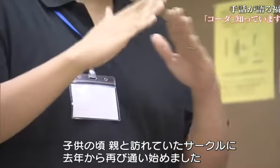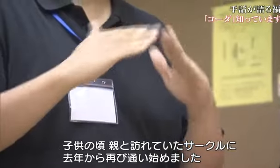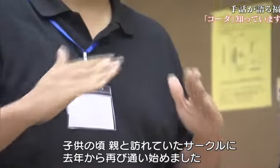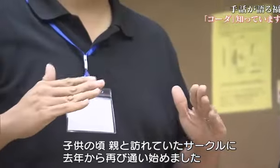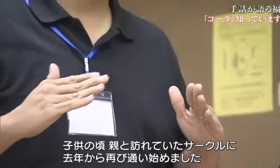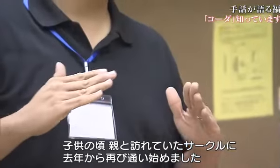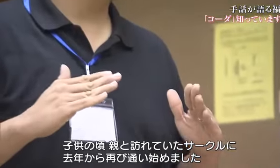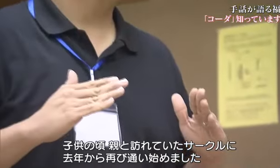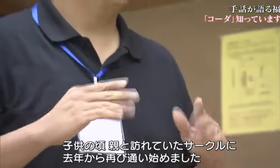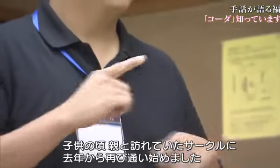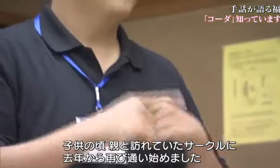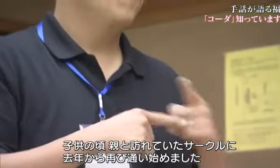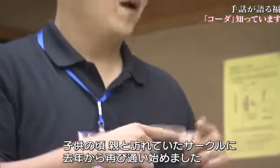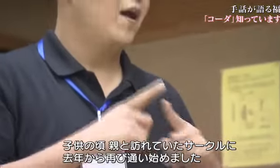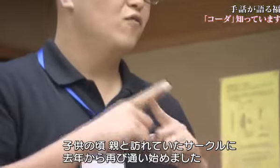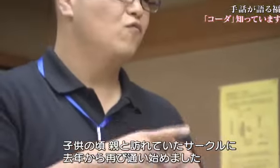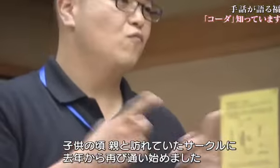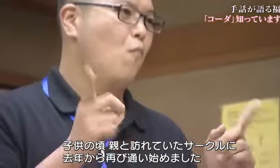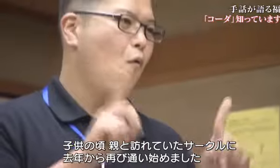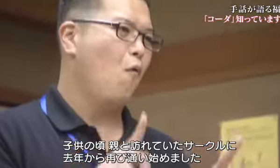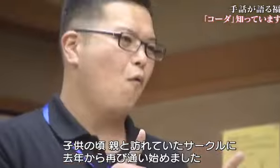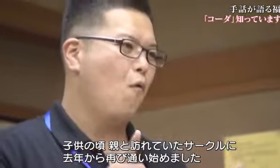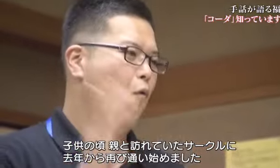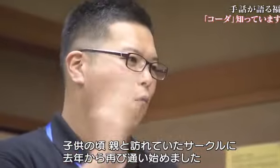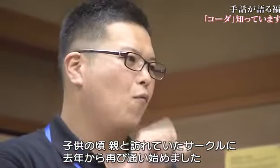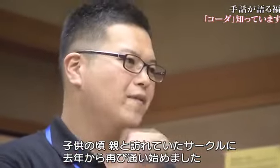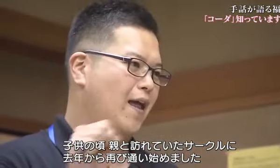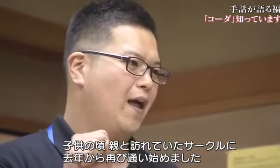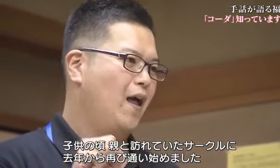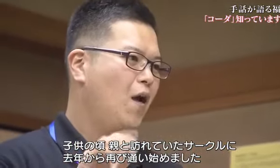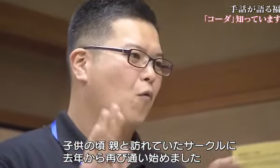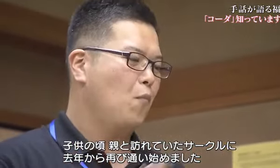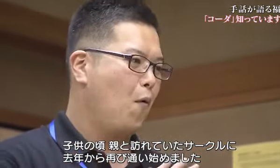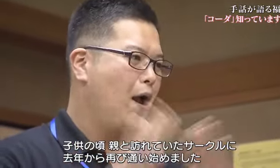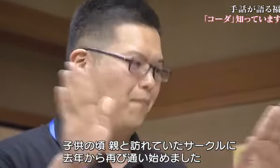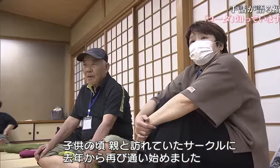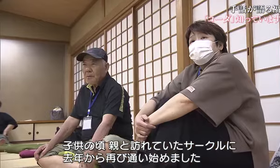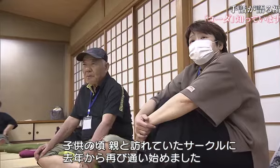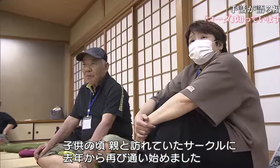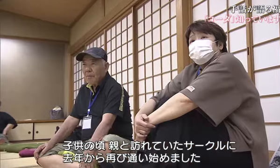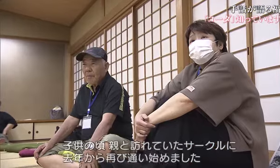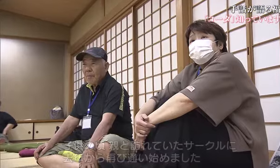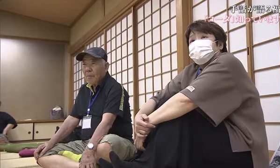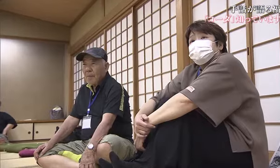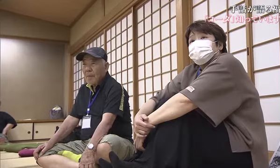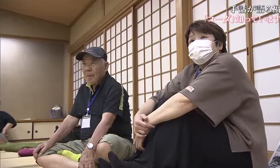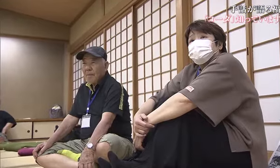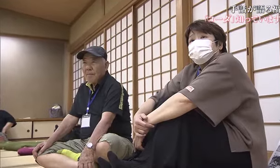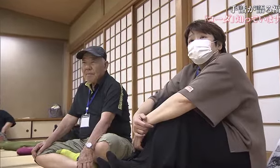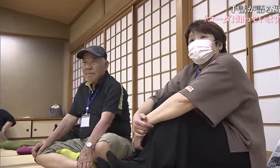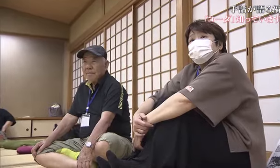頃親と訪れていたサークルに去年から再び通い始めました。